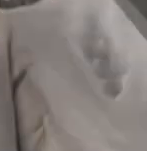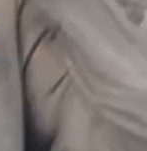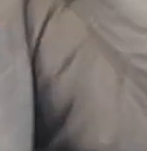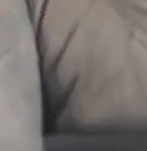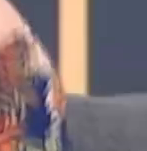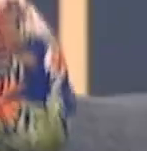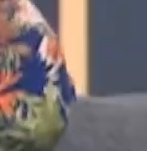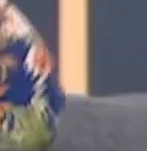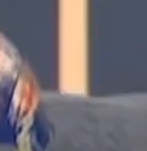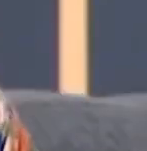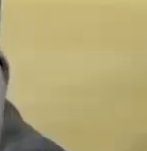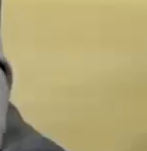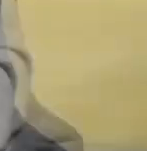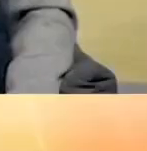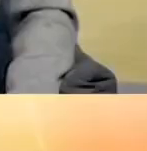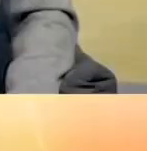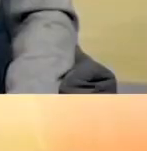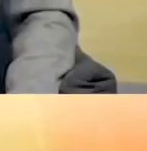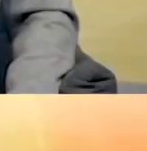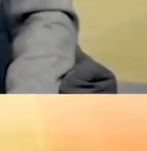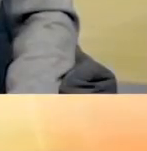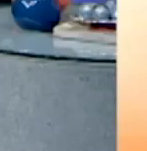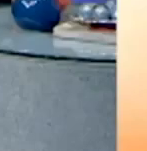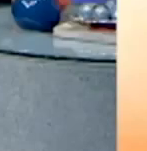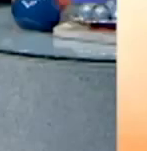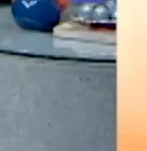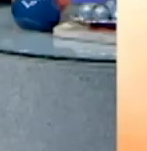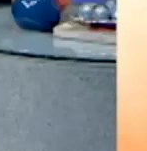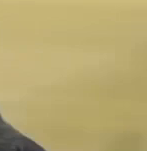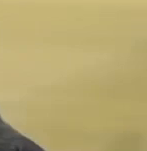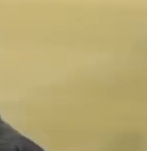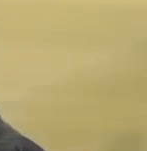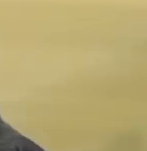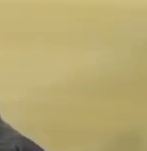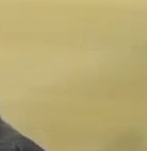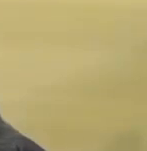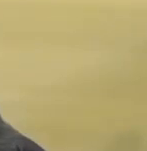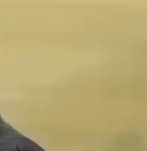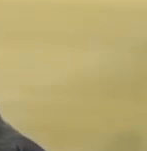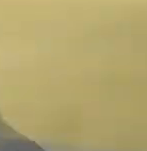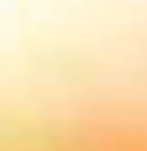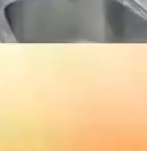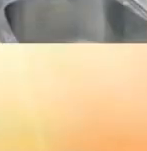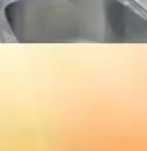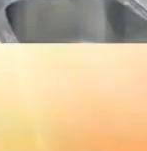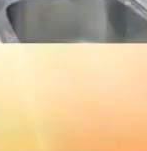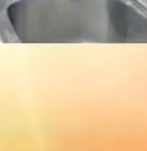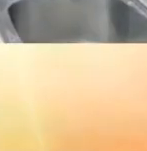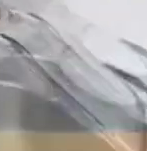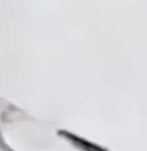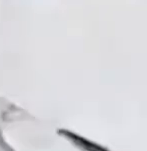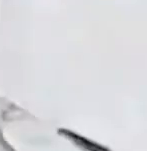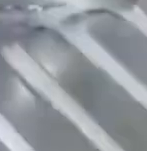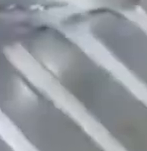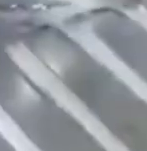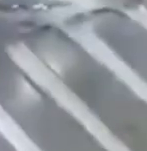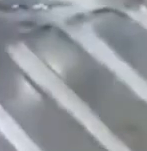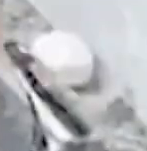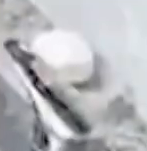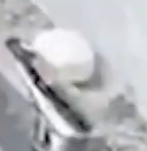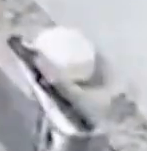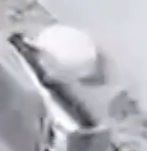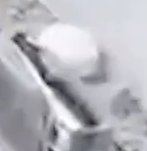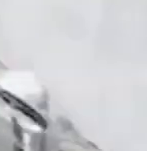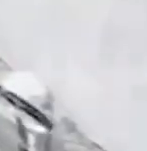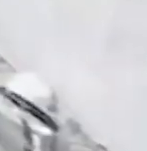sa pakising sa umaga, iba kong nauuna ka. Sa pagpangon pa